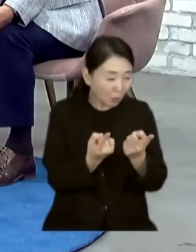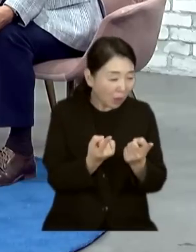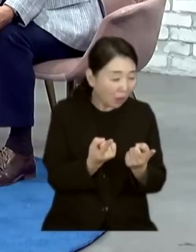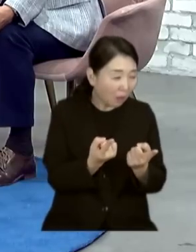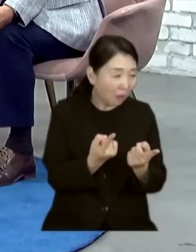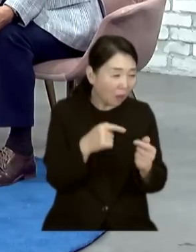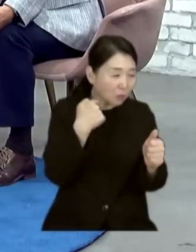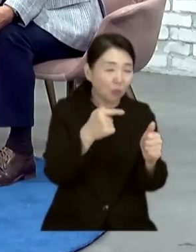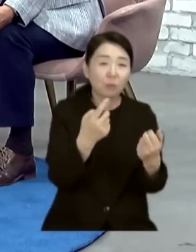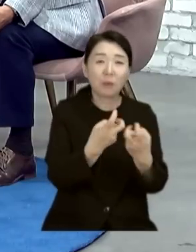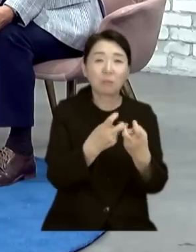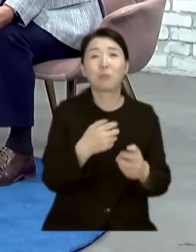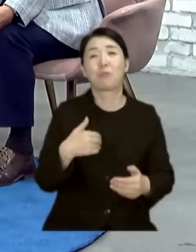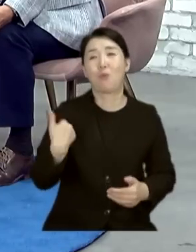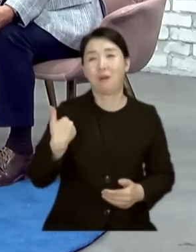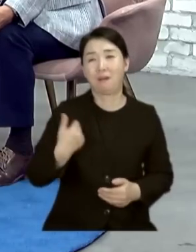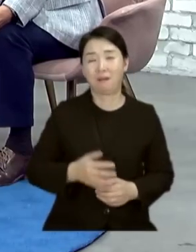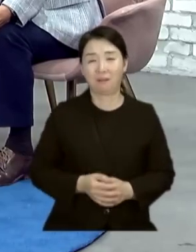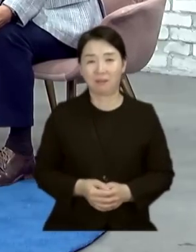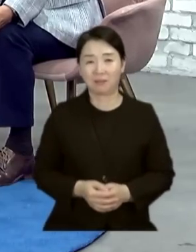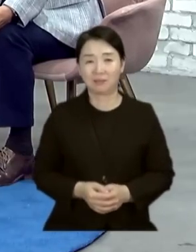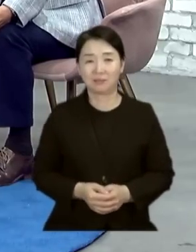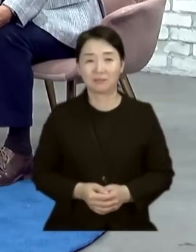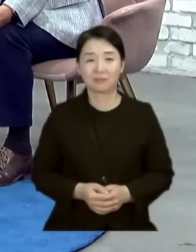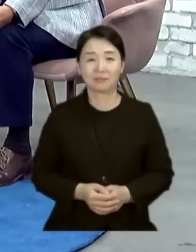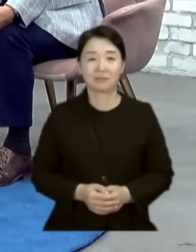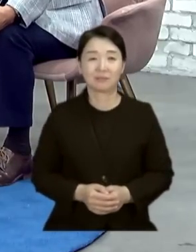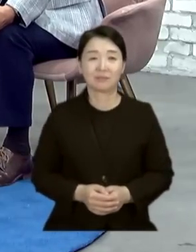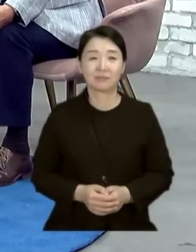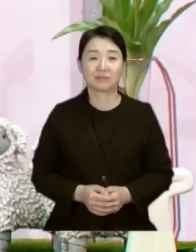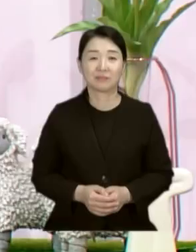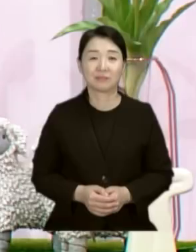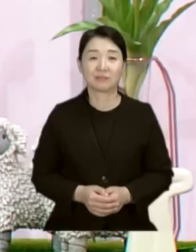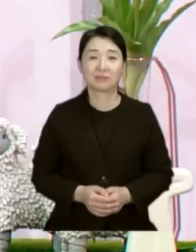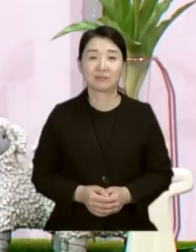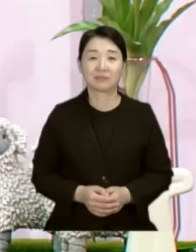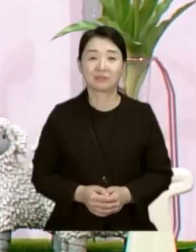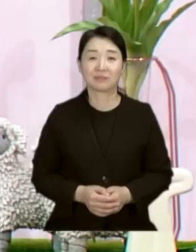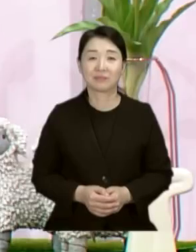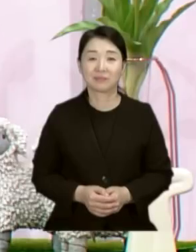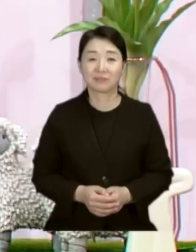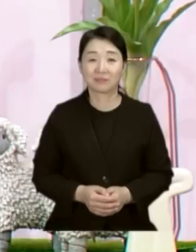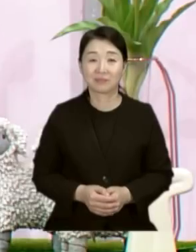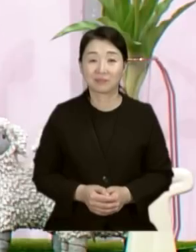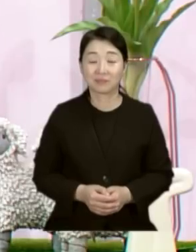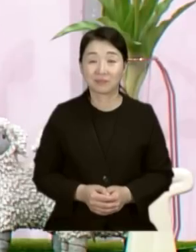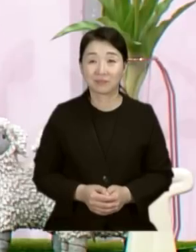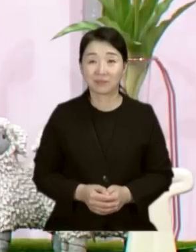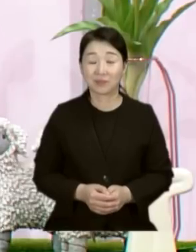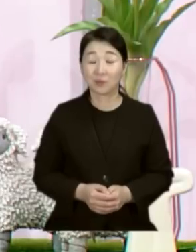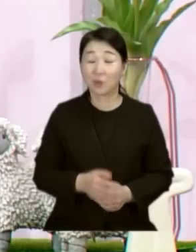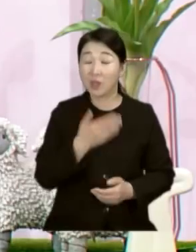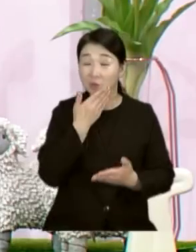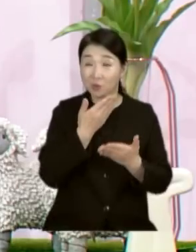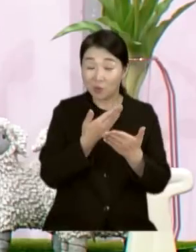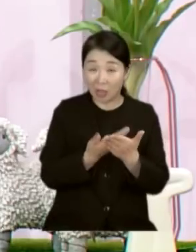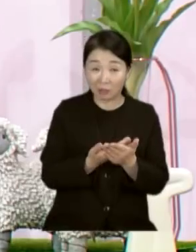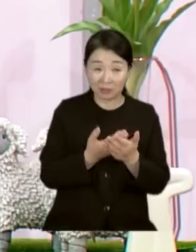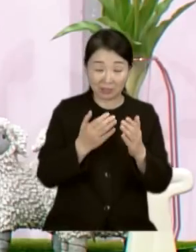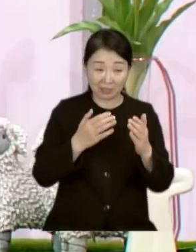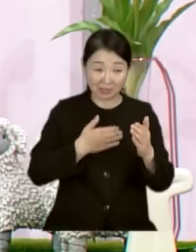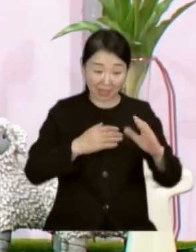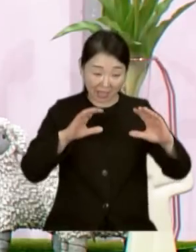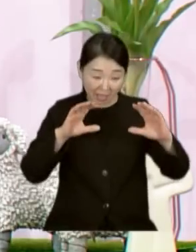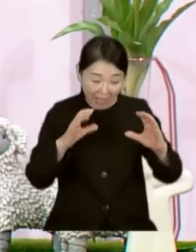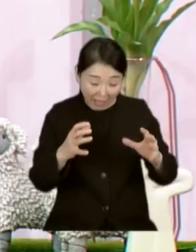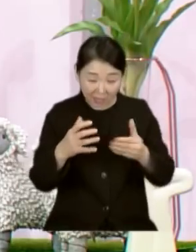몰라서 방법을 몰라서 엄마가 처음이에요. 네, 그래서 이제 금쪽 같은 내 새끼의 섭외가